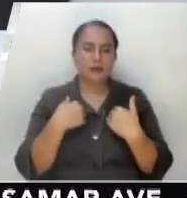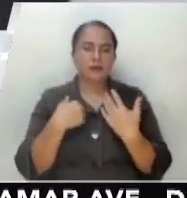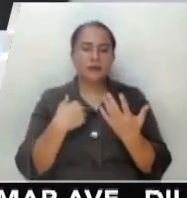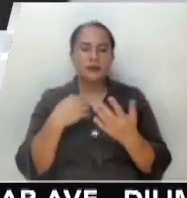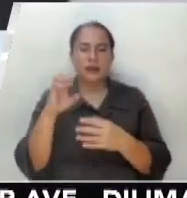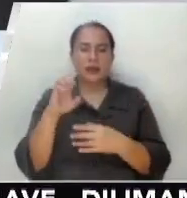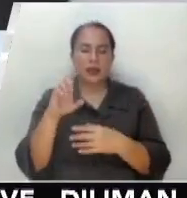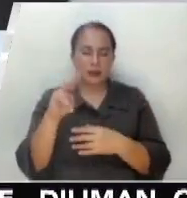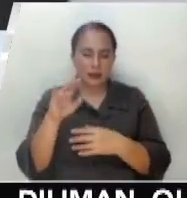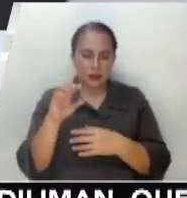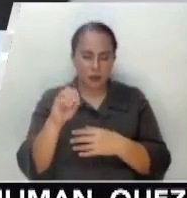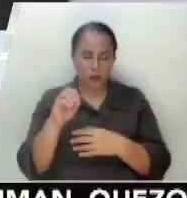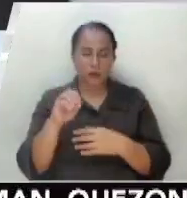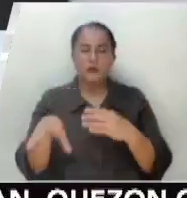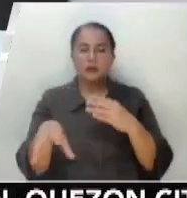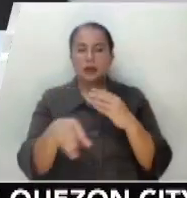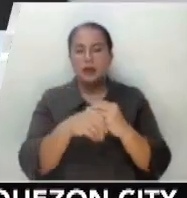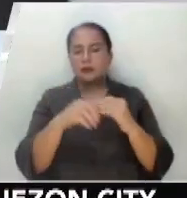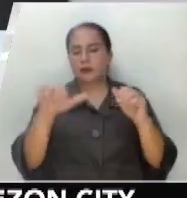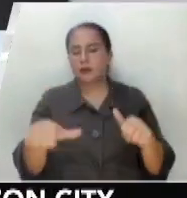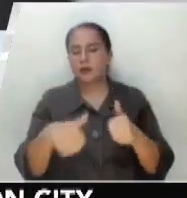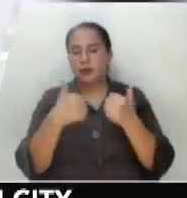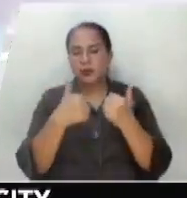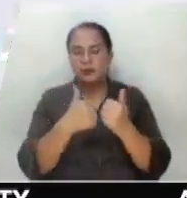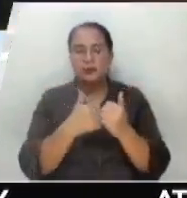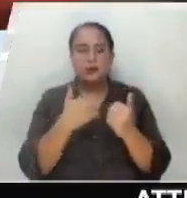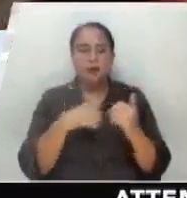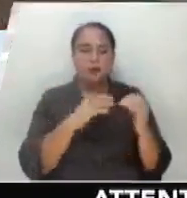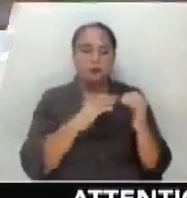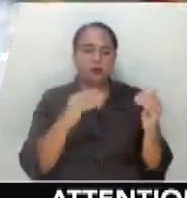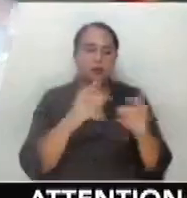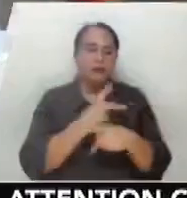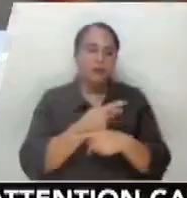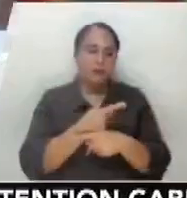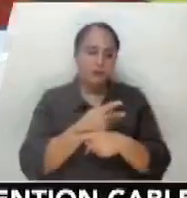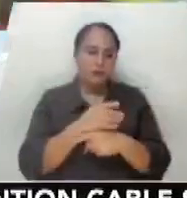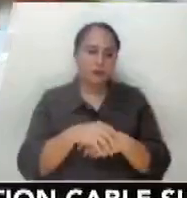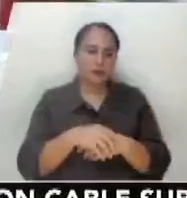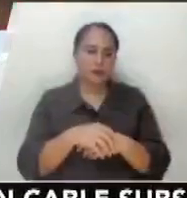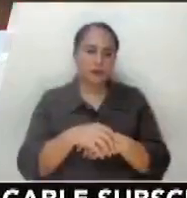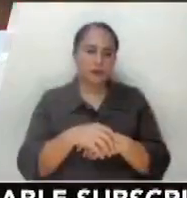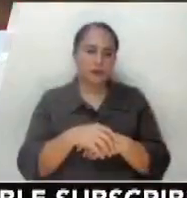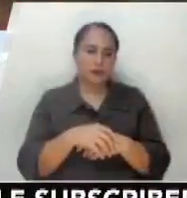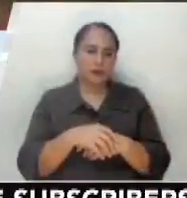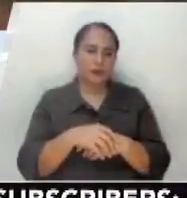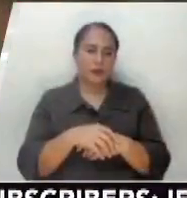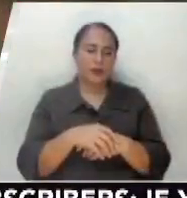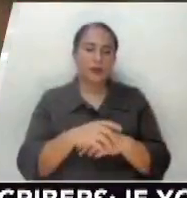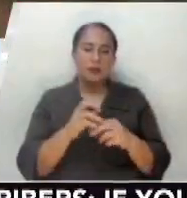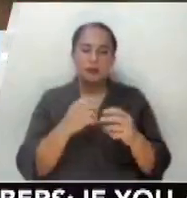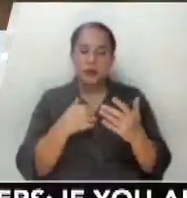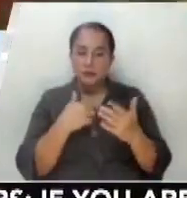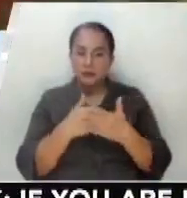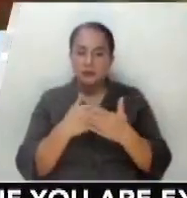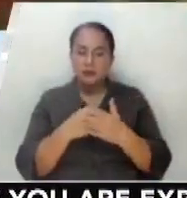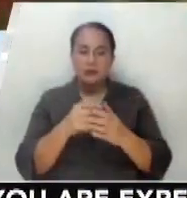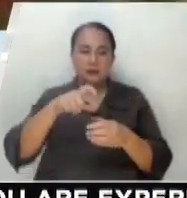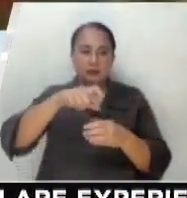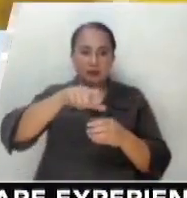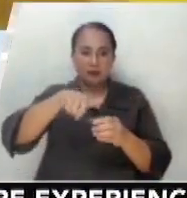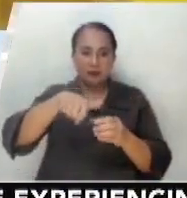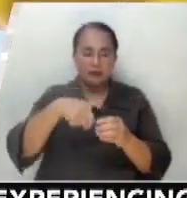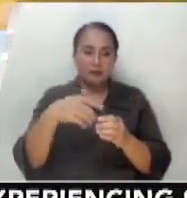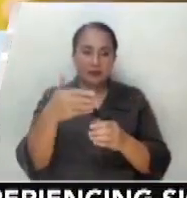addition challeng doon sa level natin ng productivity nagbabar magmahal ang can sardin canned meat